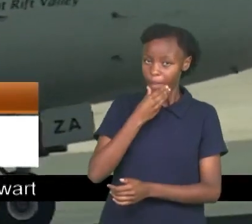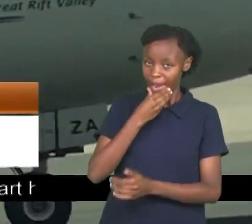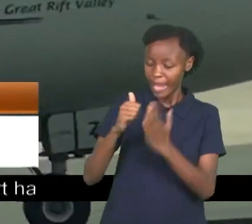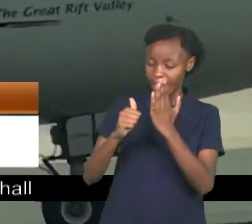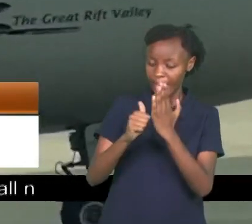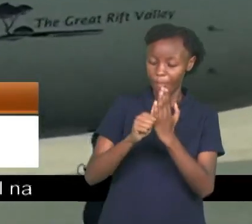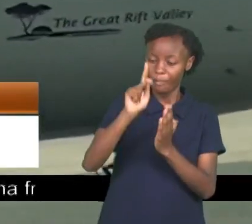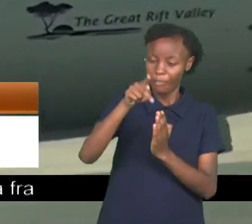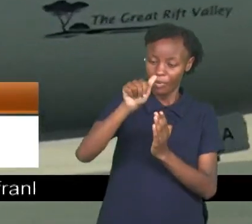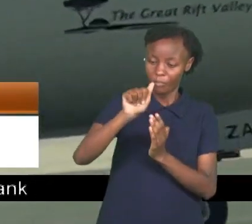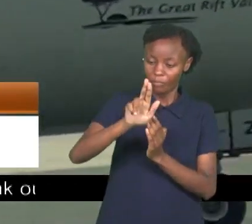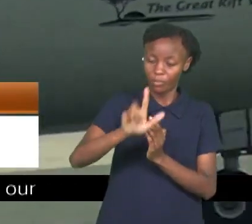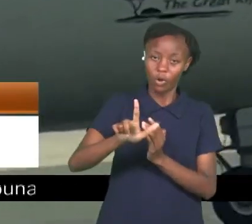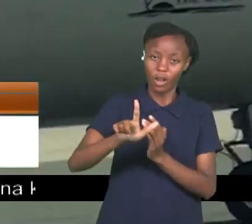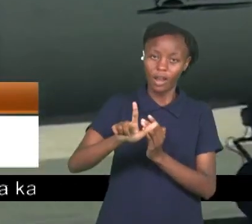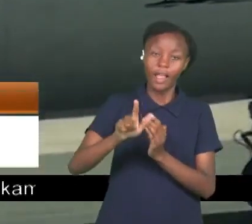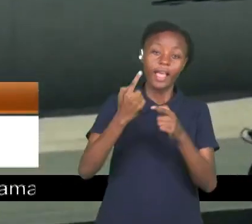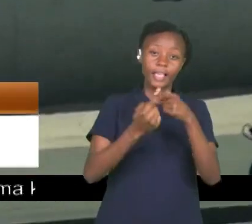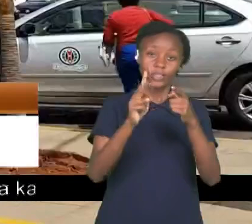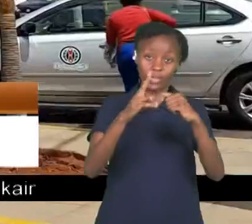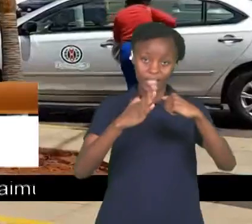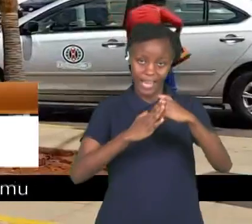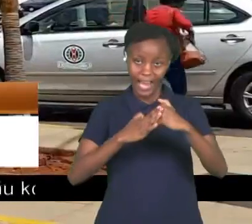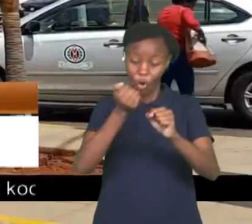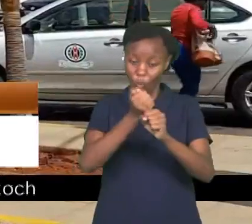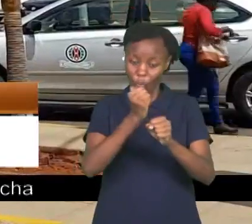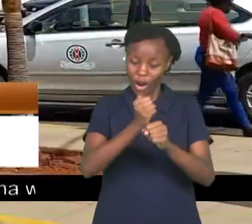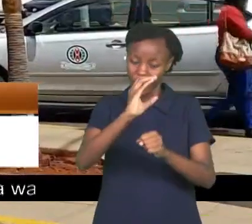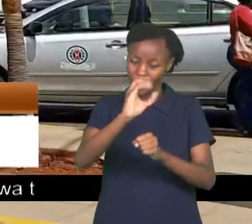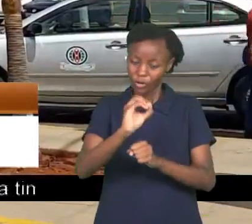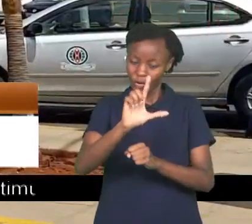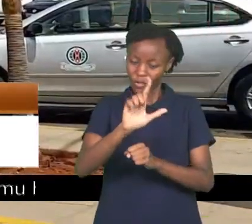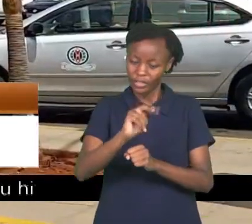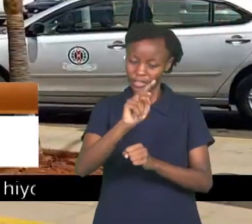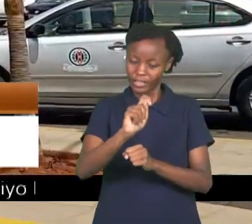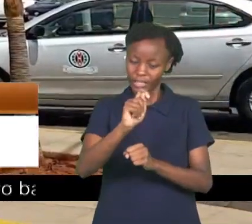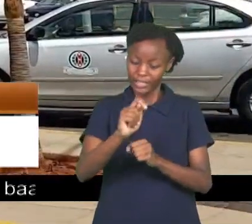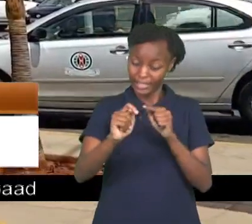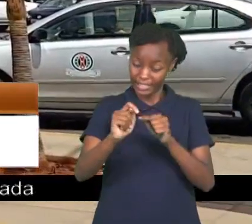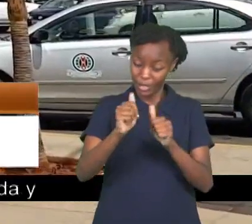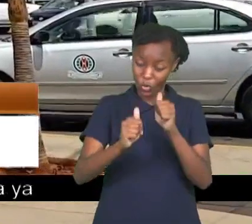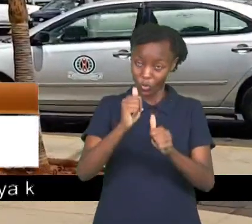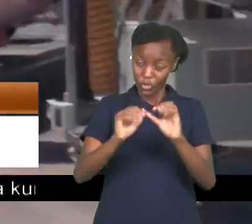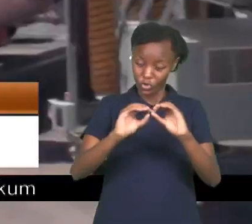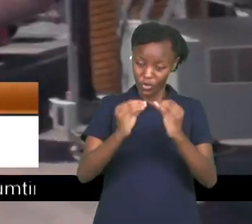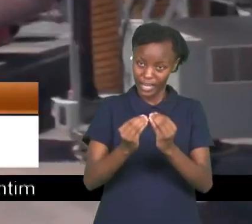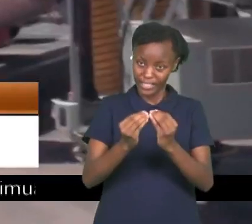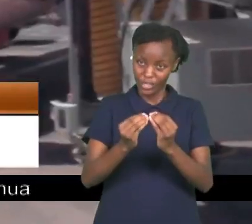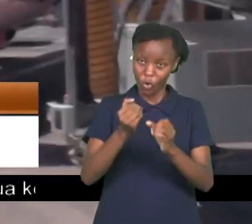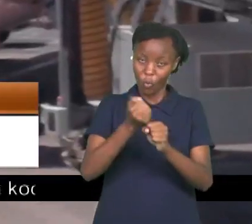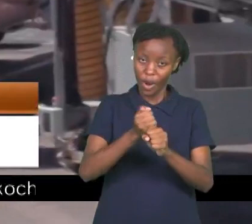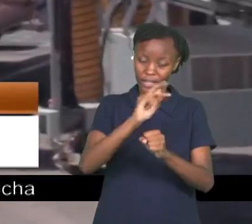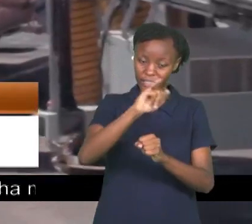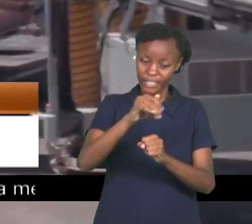mwenye umri wa miaka 29 mfanyikazi wa kampuni ya Colnet iliyoko katika uwanja wa ndege wa kimataifa wa Jomo Kenyatta